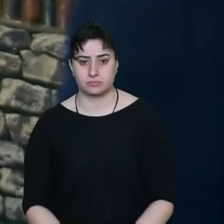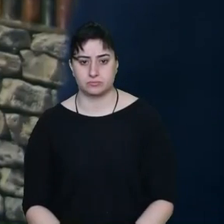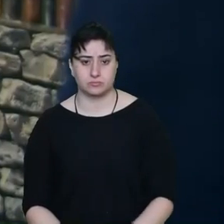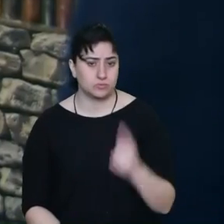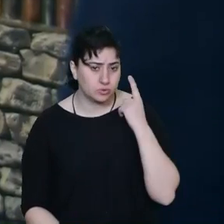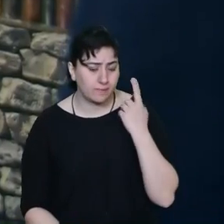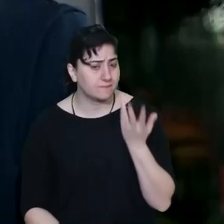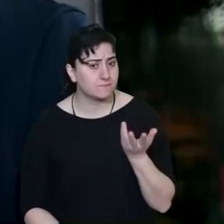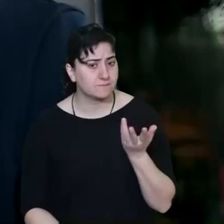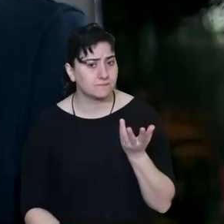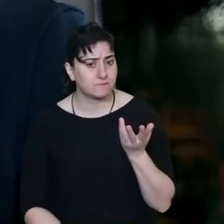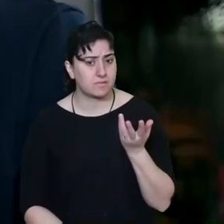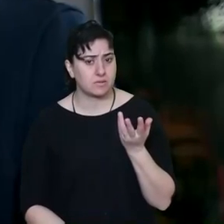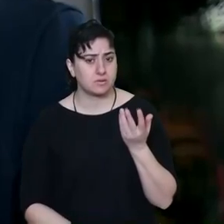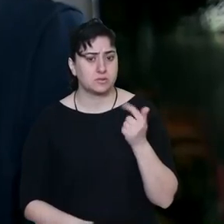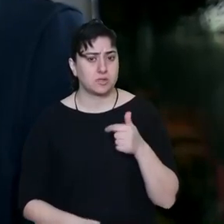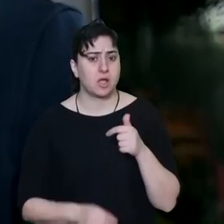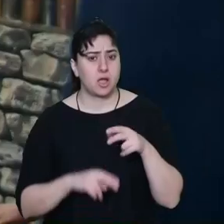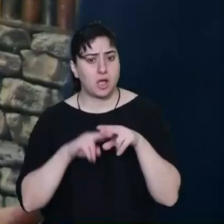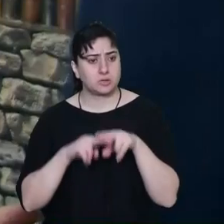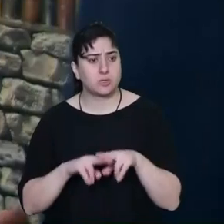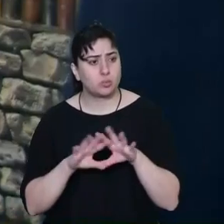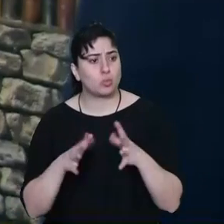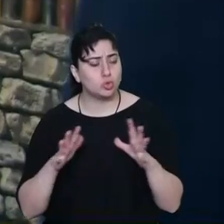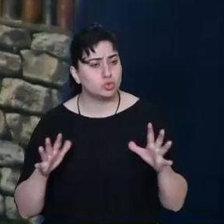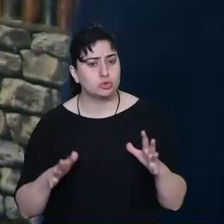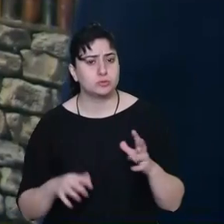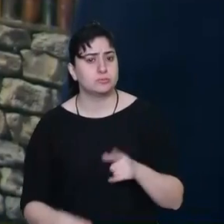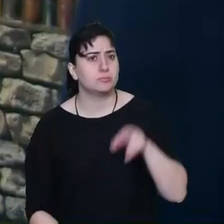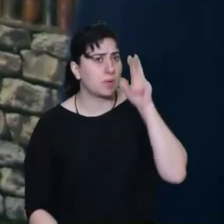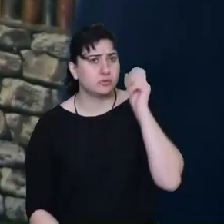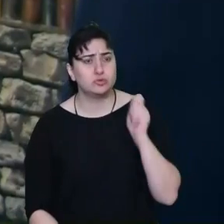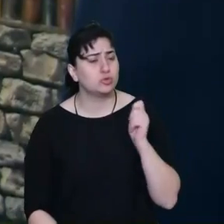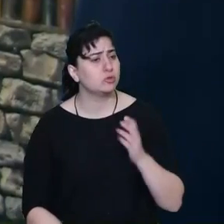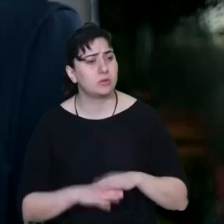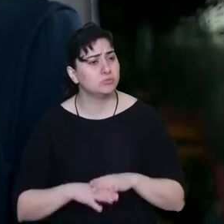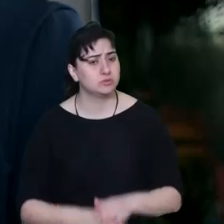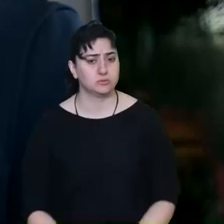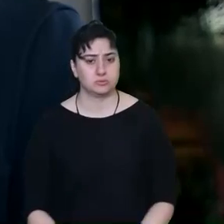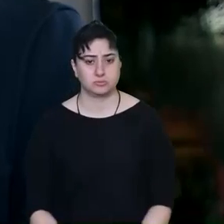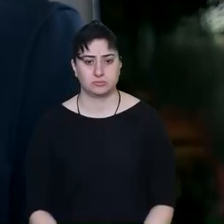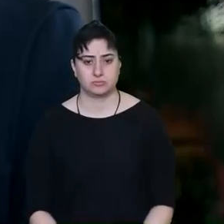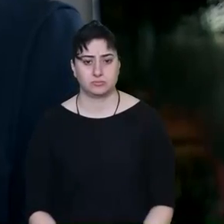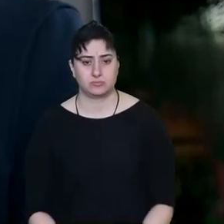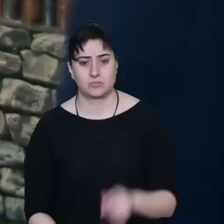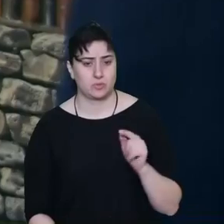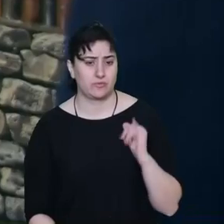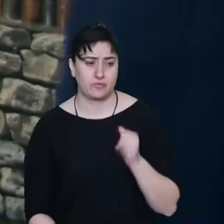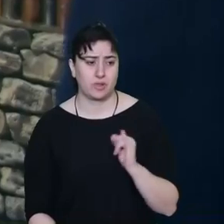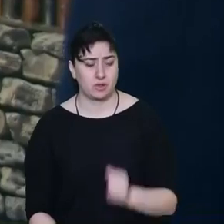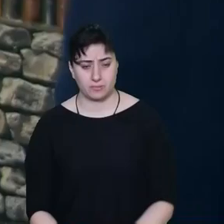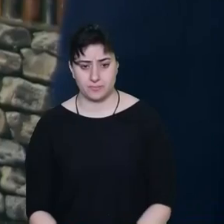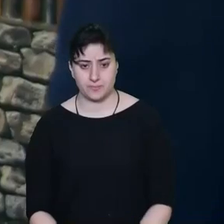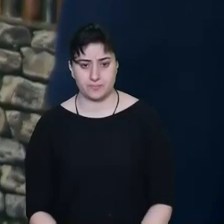Ay düşünsenize Sarp Bey. Yani şimdi asansörler bozuk. Biz o kadar katı merdivenle mi çıkacağız? Bu gerçekten bir